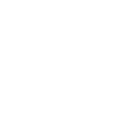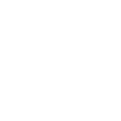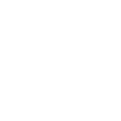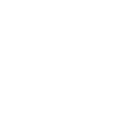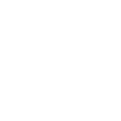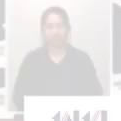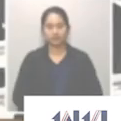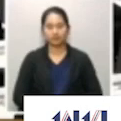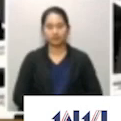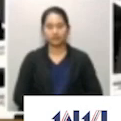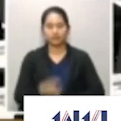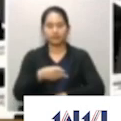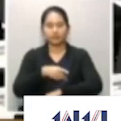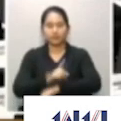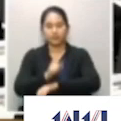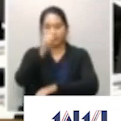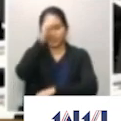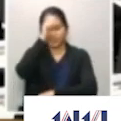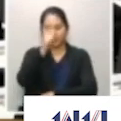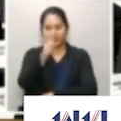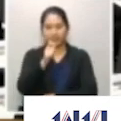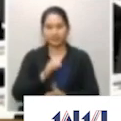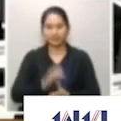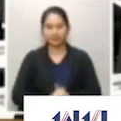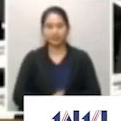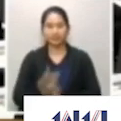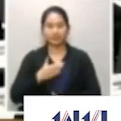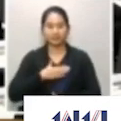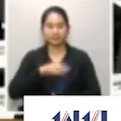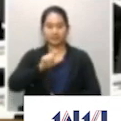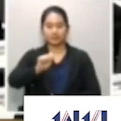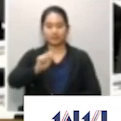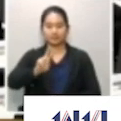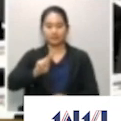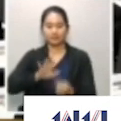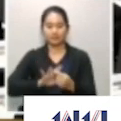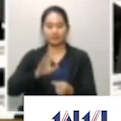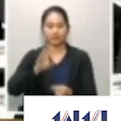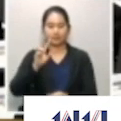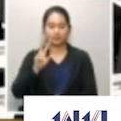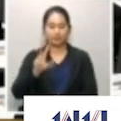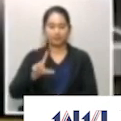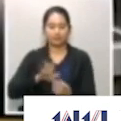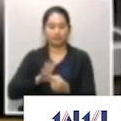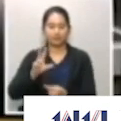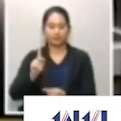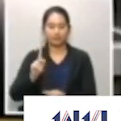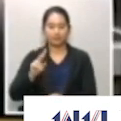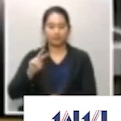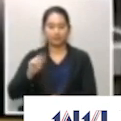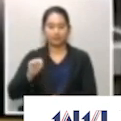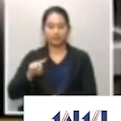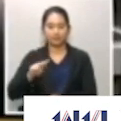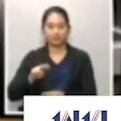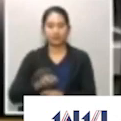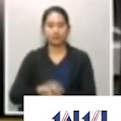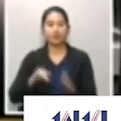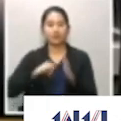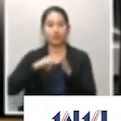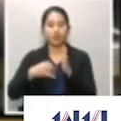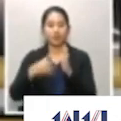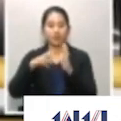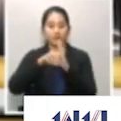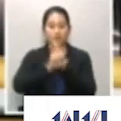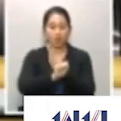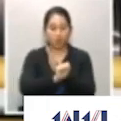ท่านประธานสภาที่เคารพดิฉันนางอนุรักษ์บุญสนสมาชิกสภาผู้แทนราษฎรจังหวัดสกลนครพร